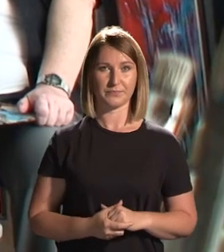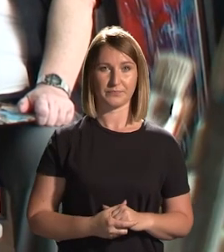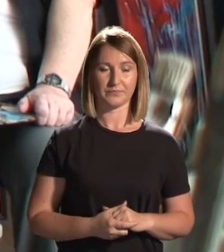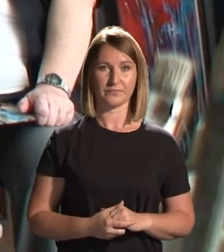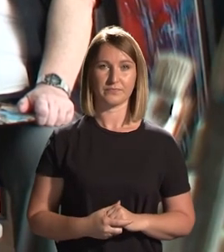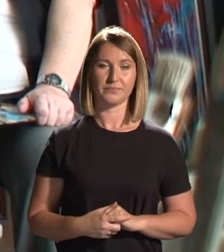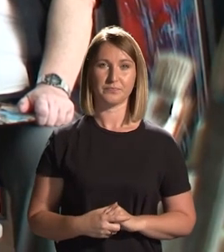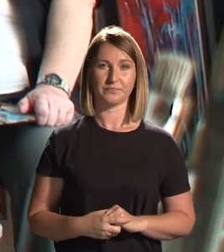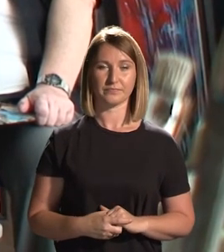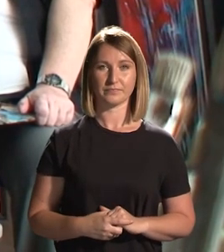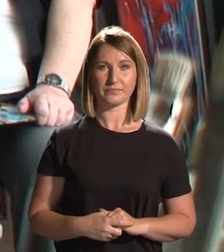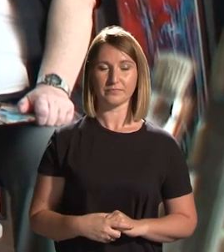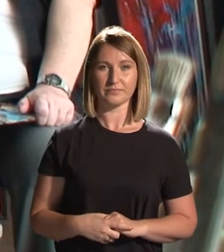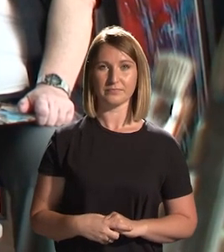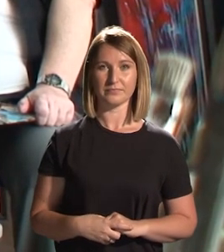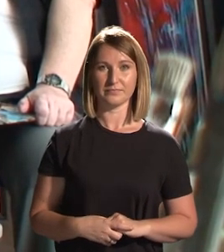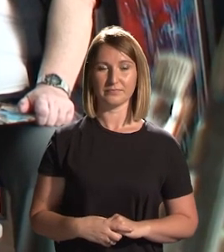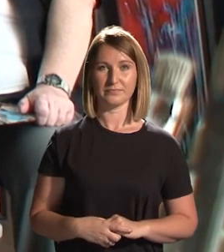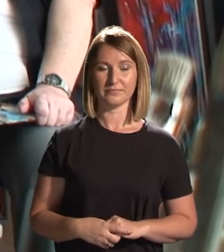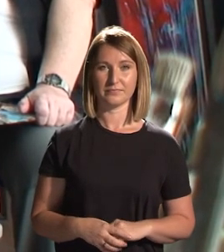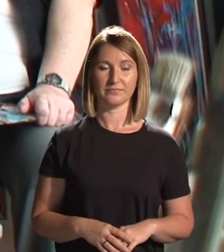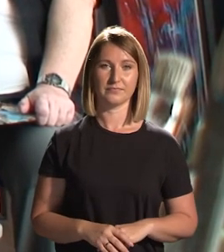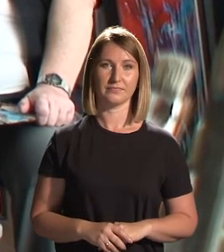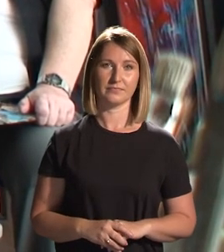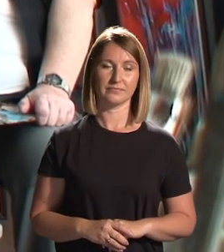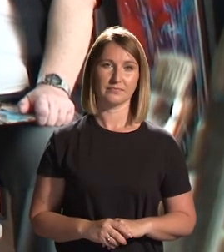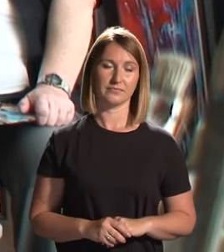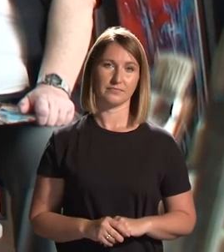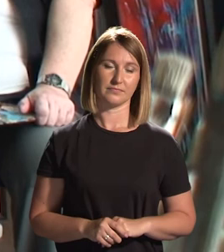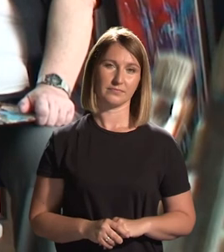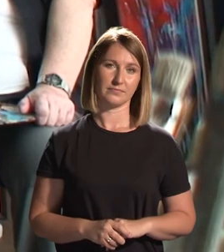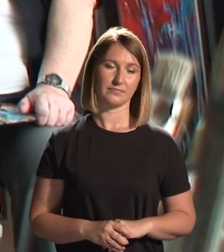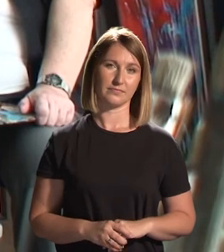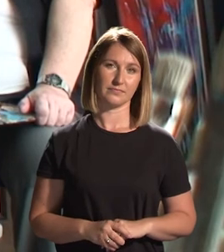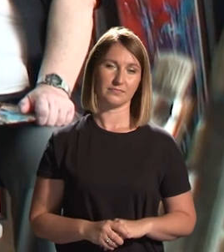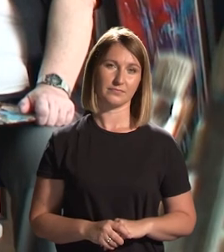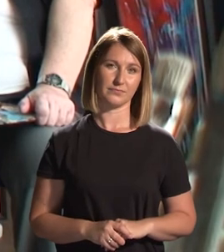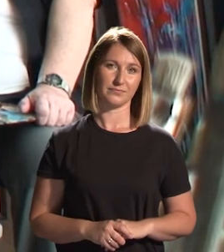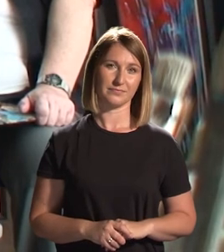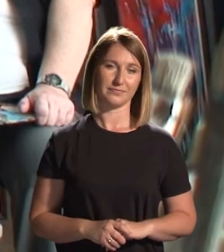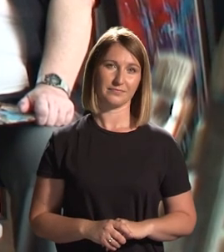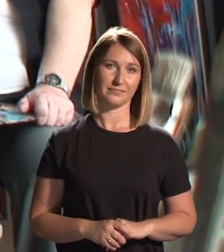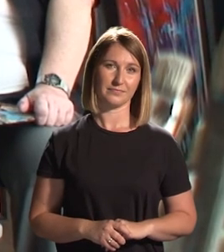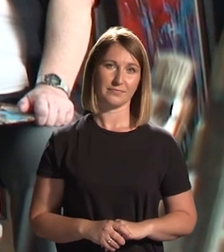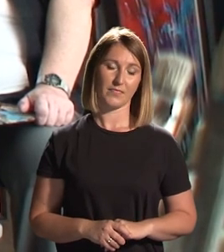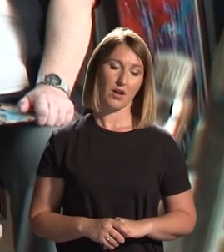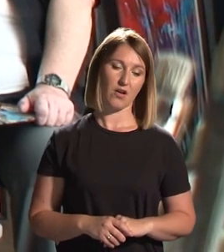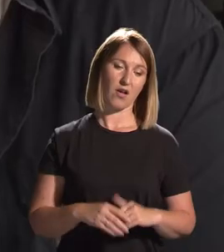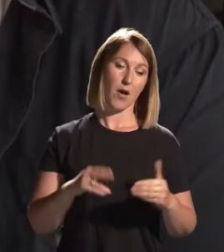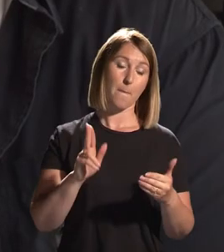realistyczne, są pozbawione tego, bo malować na przykład